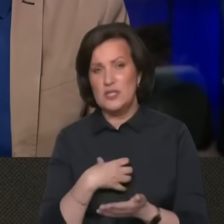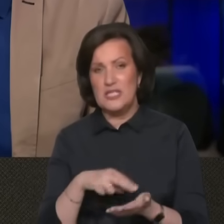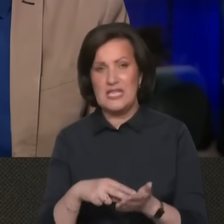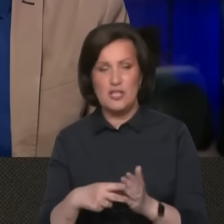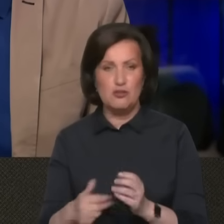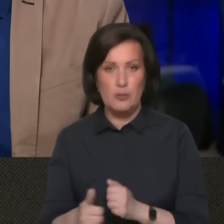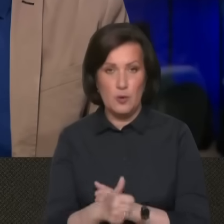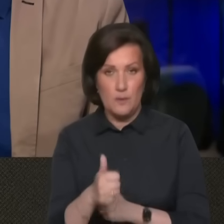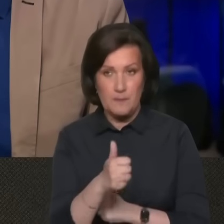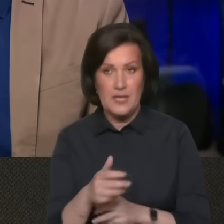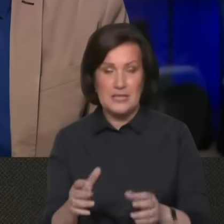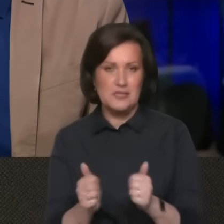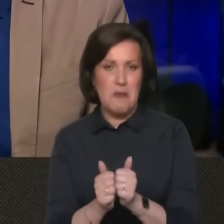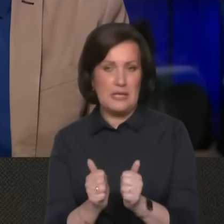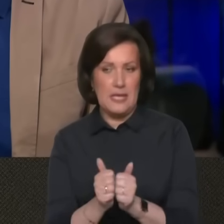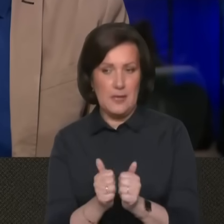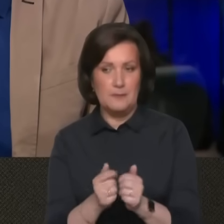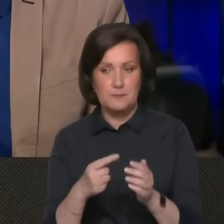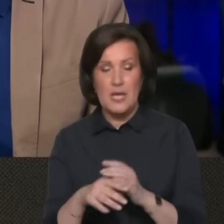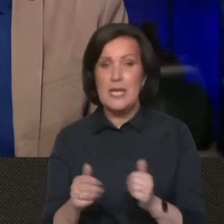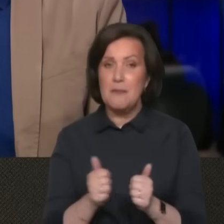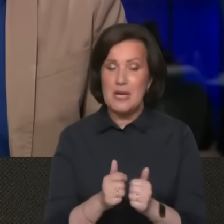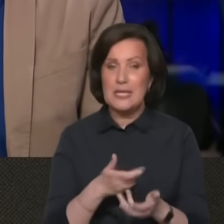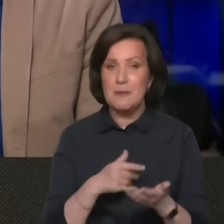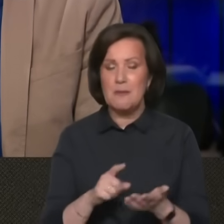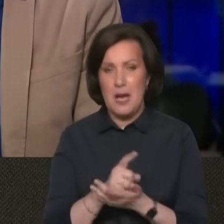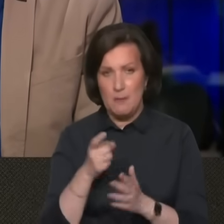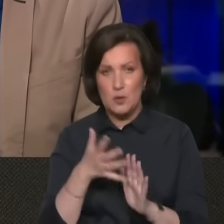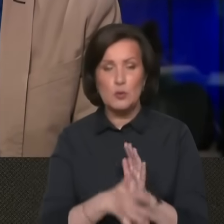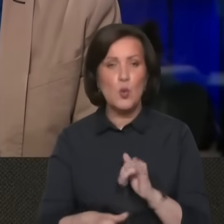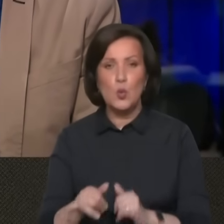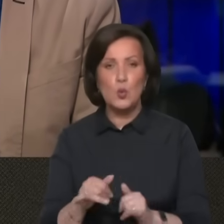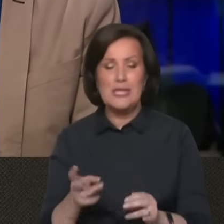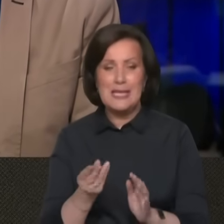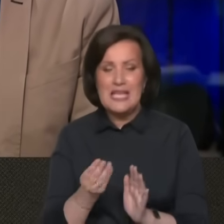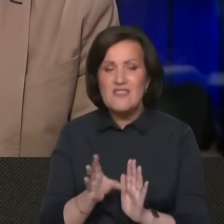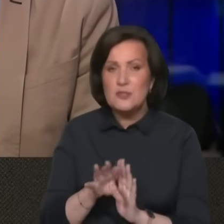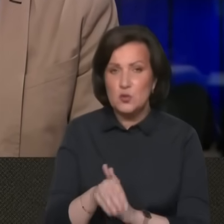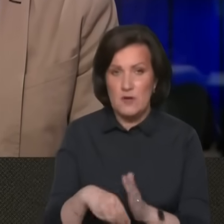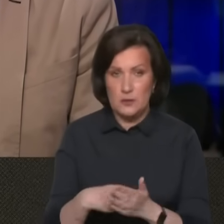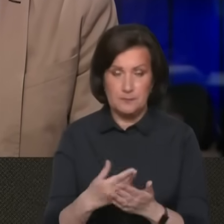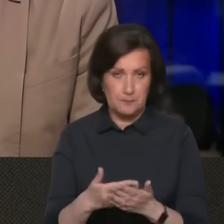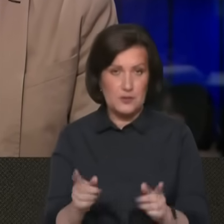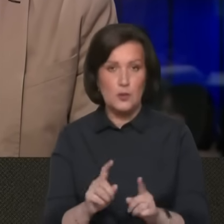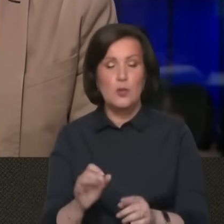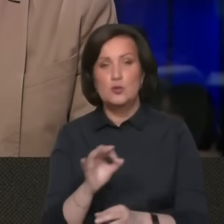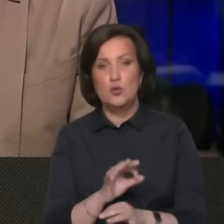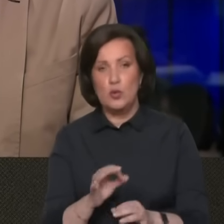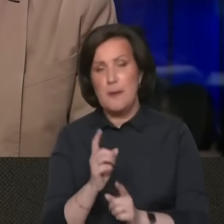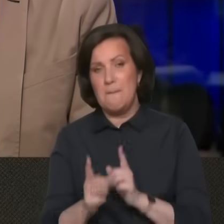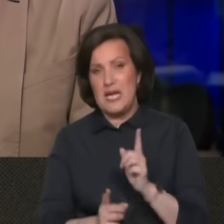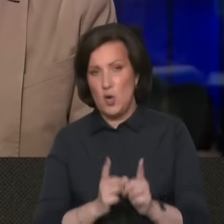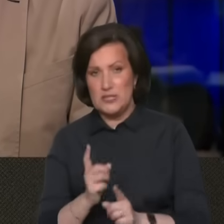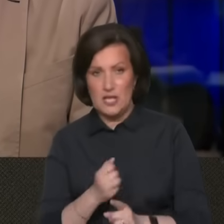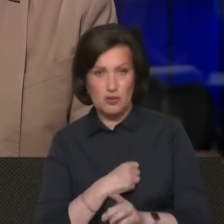стратегічні пріоритети разом з партнерами. Тобто і партнери, і ми маємо розуміти, куди треба інвестувати гроші. Ну, наприклад, щодо